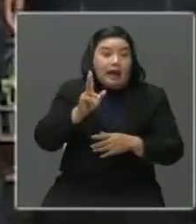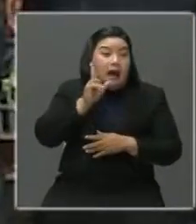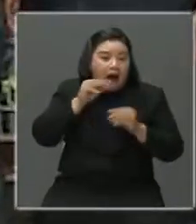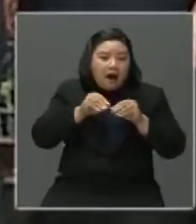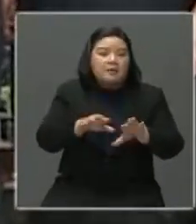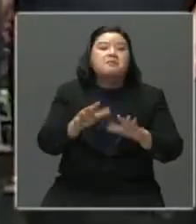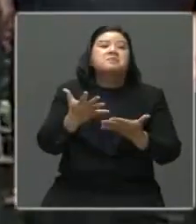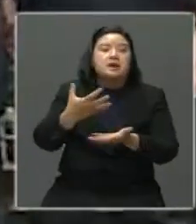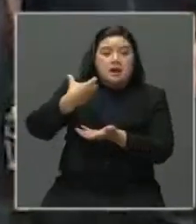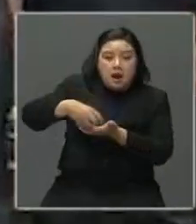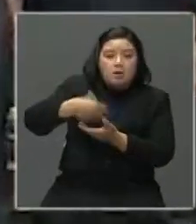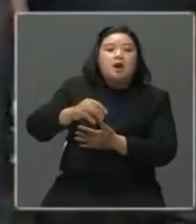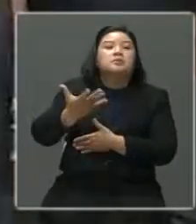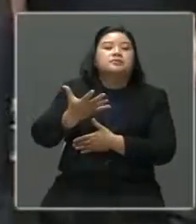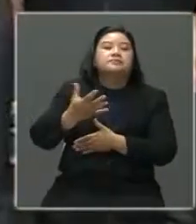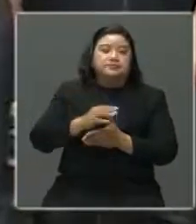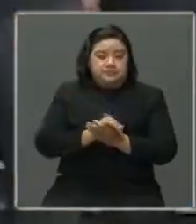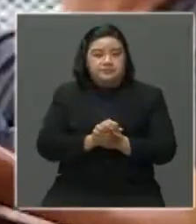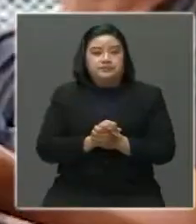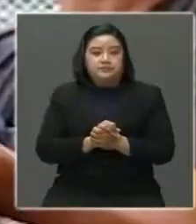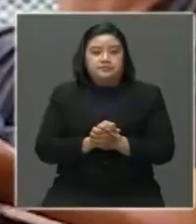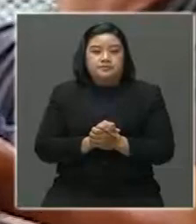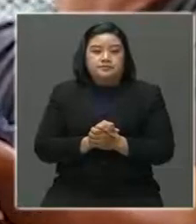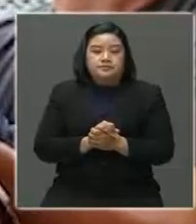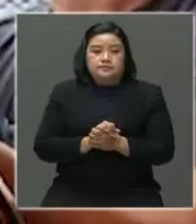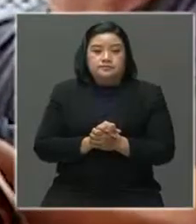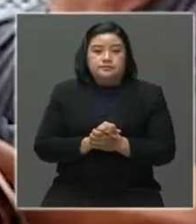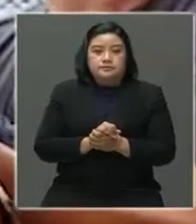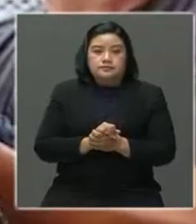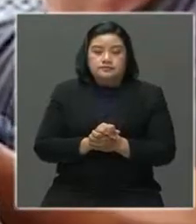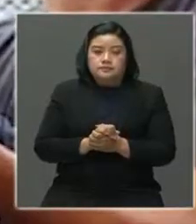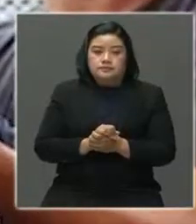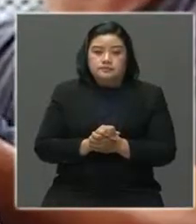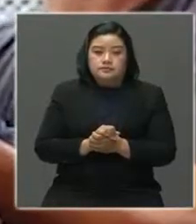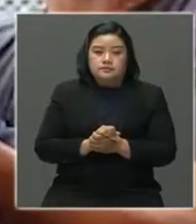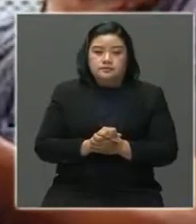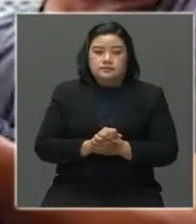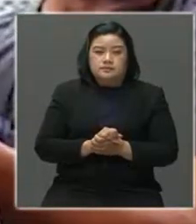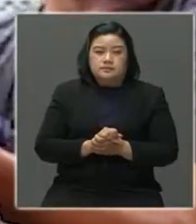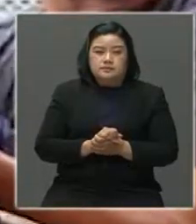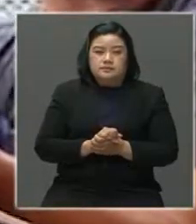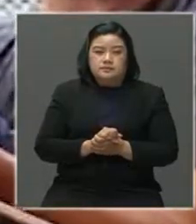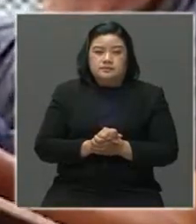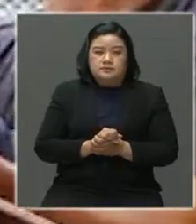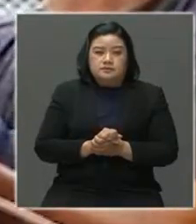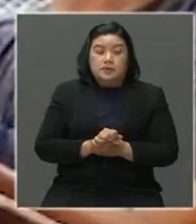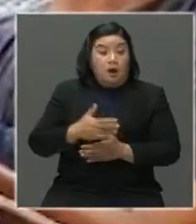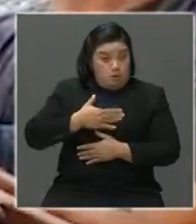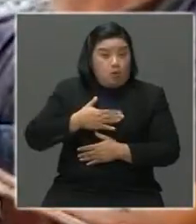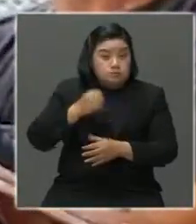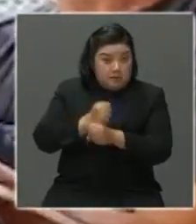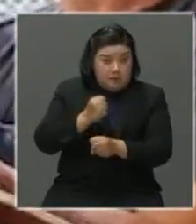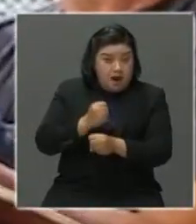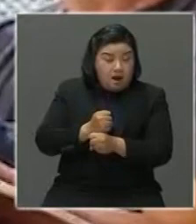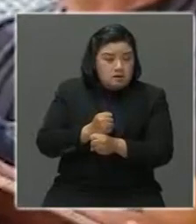ได้ออกสื่อไม่ได้เชิญ PR ก็เท่านั้นค่ะ คือเขาอาจจะเข้าใจว่าเราไม่ได้ทำอะไรแต่โดยข้อเท็จจริงแล้วเราทำต